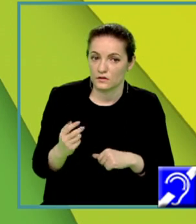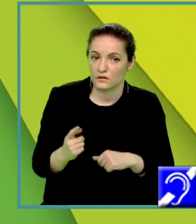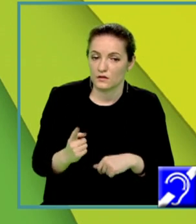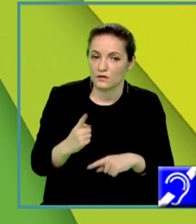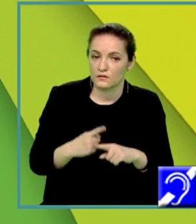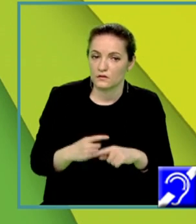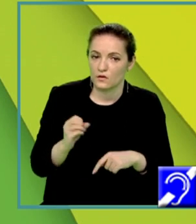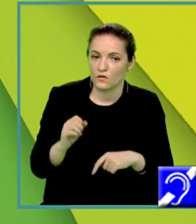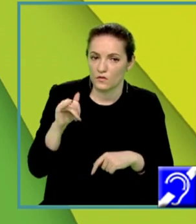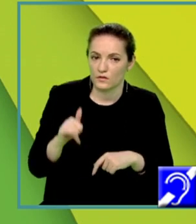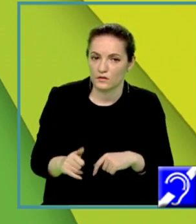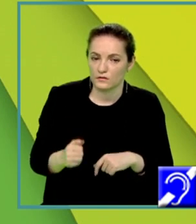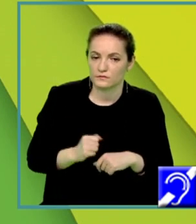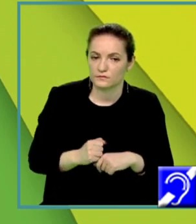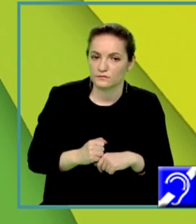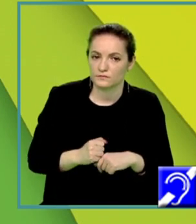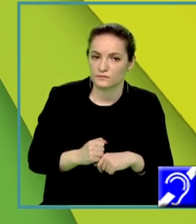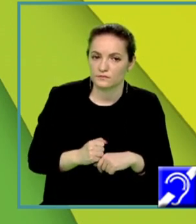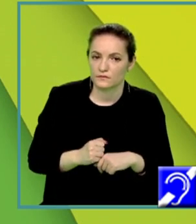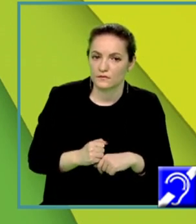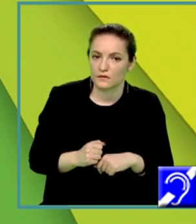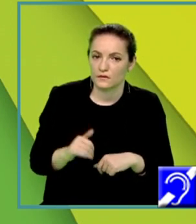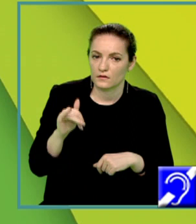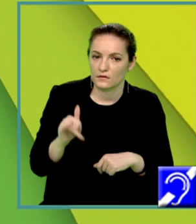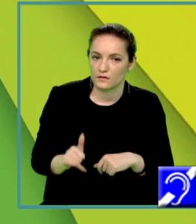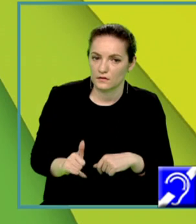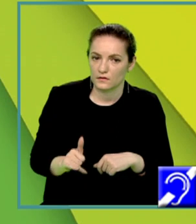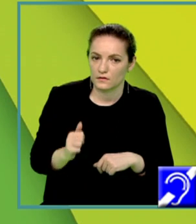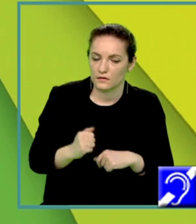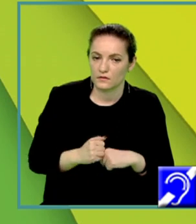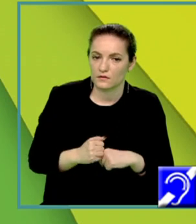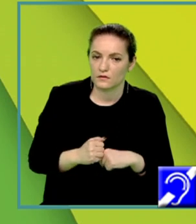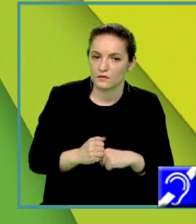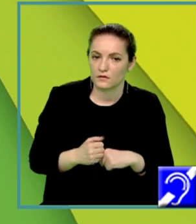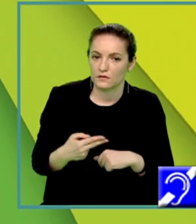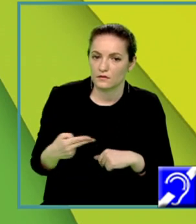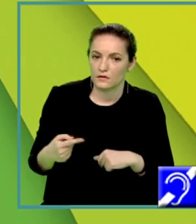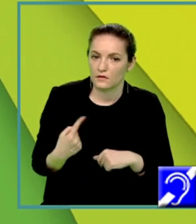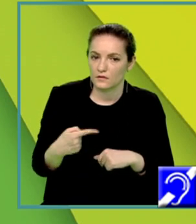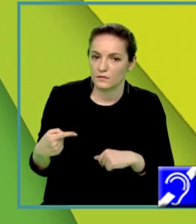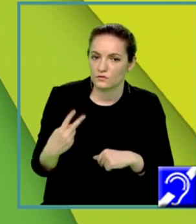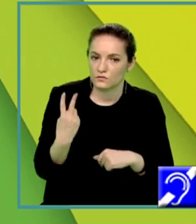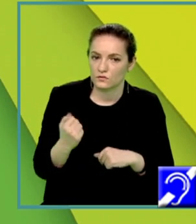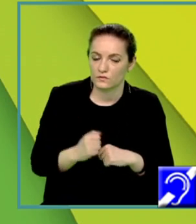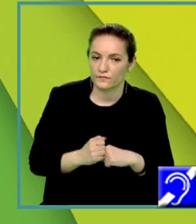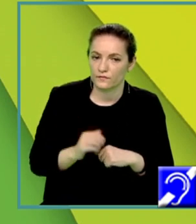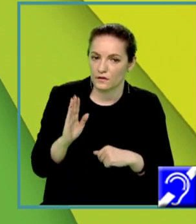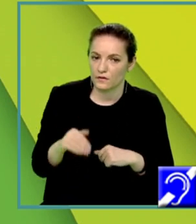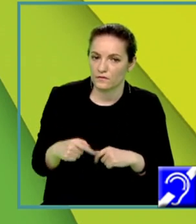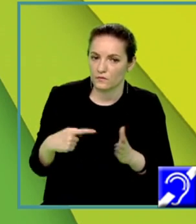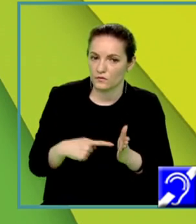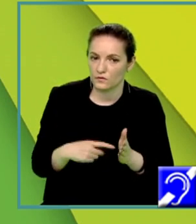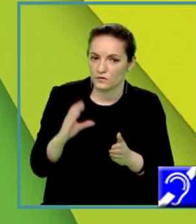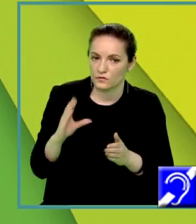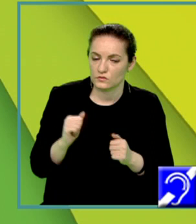OY, din nou Y va fi valoarea funcției în punctul 0, adică minus 2. Cu alte cuvinte, vom avea punctul